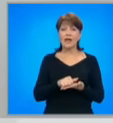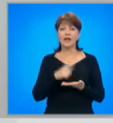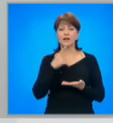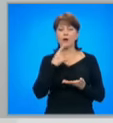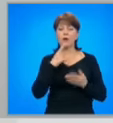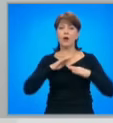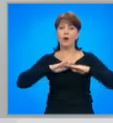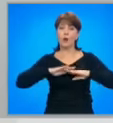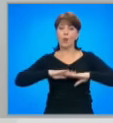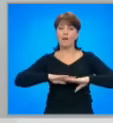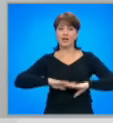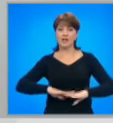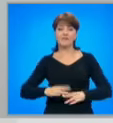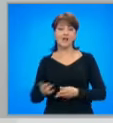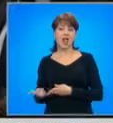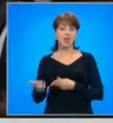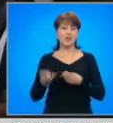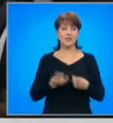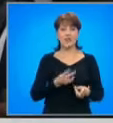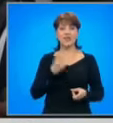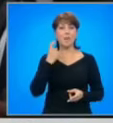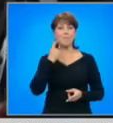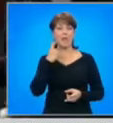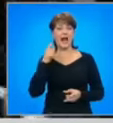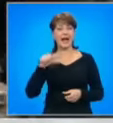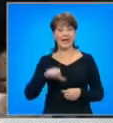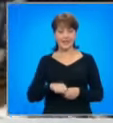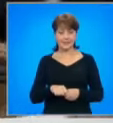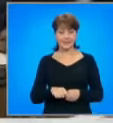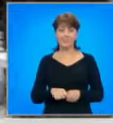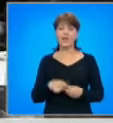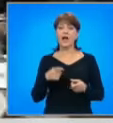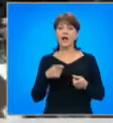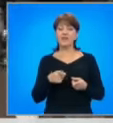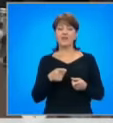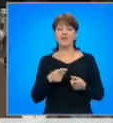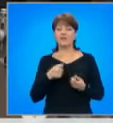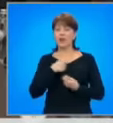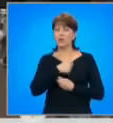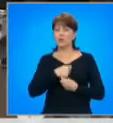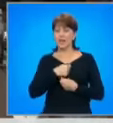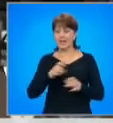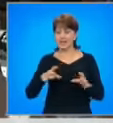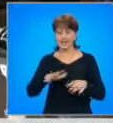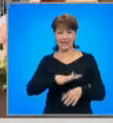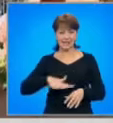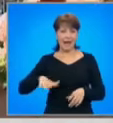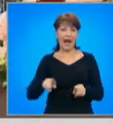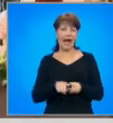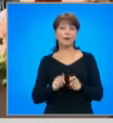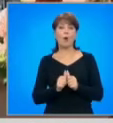значително облекчаване на обществения доставчик Булгаргаз. Йохан Алиев заяви, че в усложнената среда за сигурност, като надежден